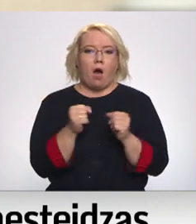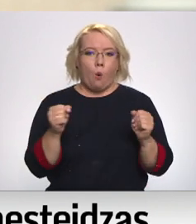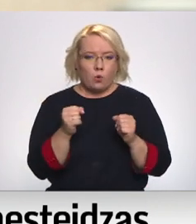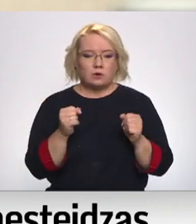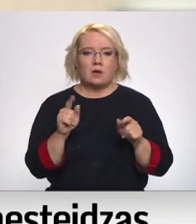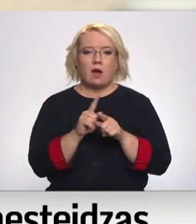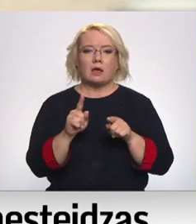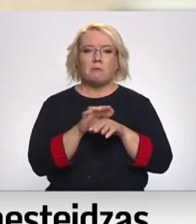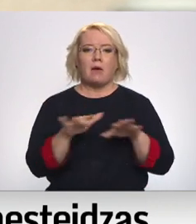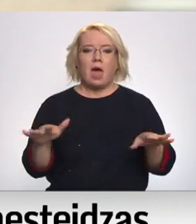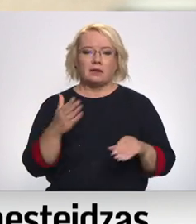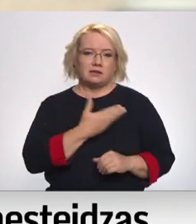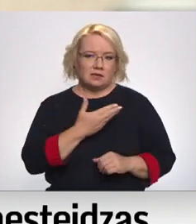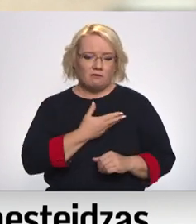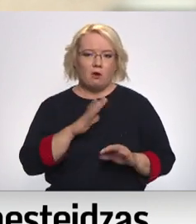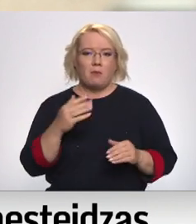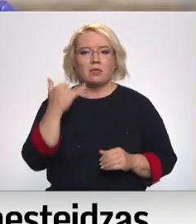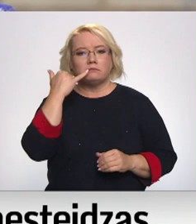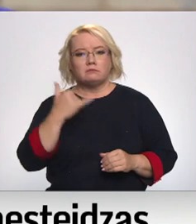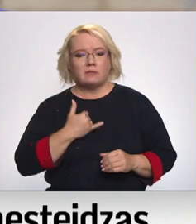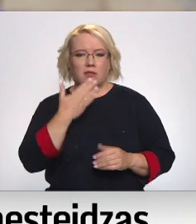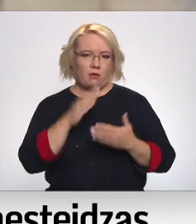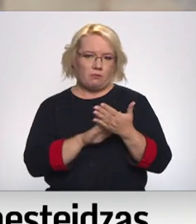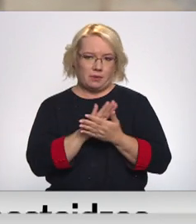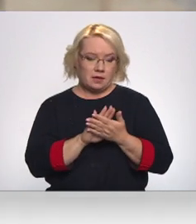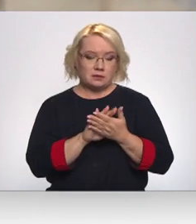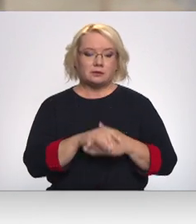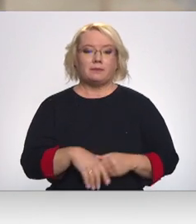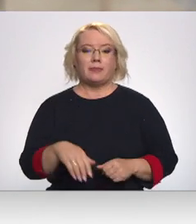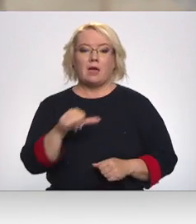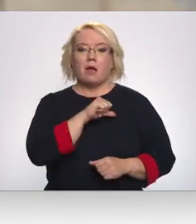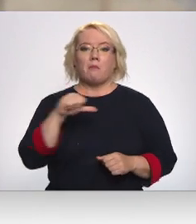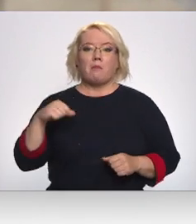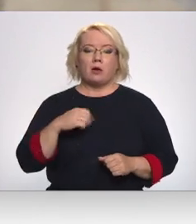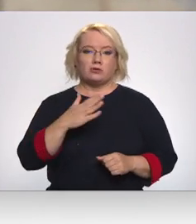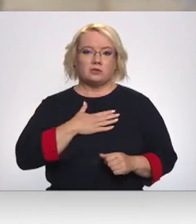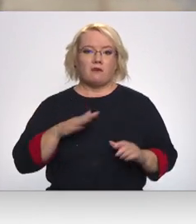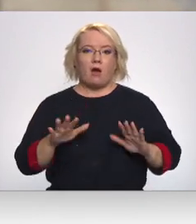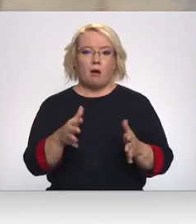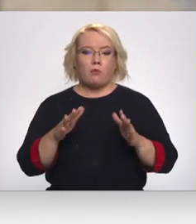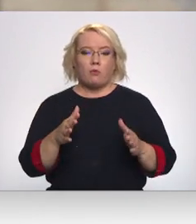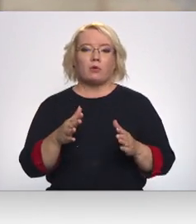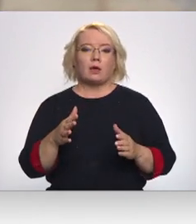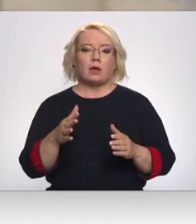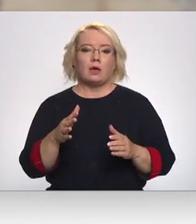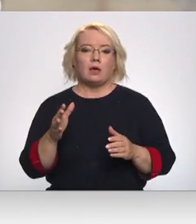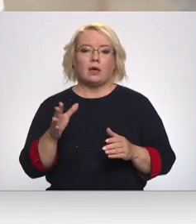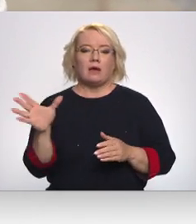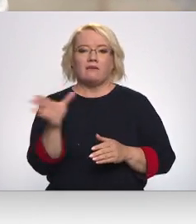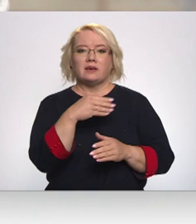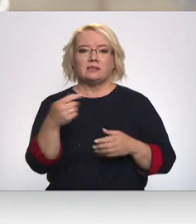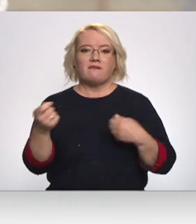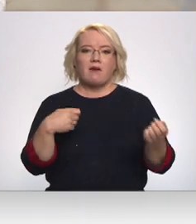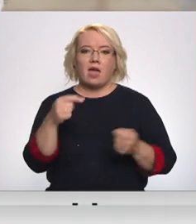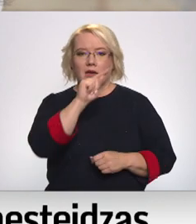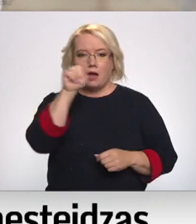arī bērniņu mājās, bet pagaidām nav zvanījuši. Pašu savu, piemēram, apkuri taisam nenormāli, jā. Visas veikalos,